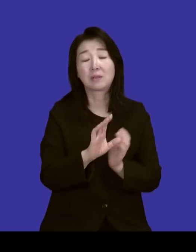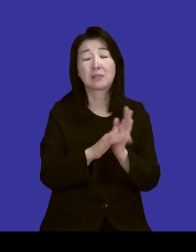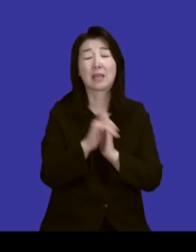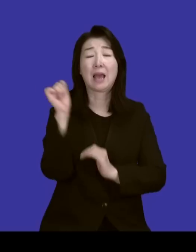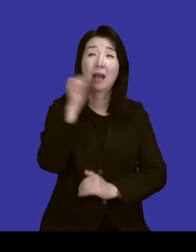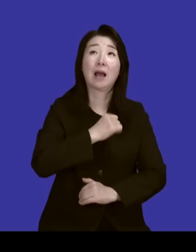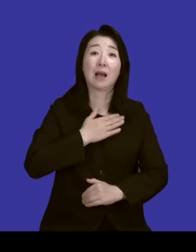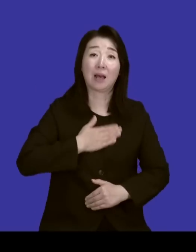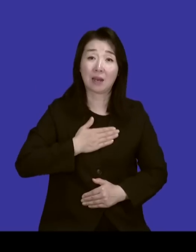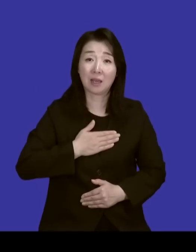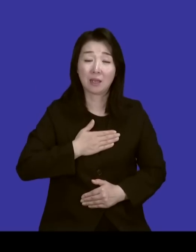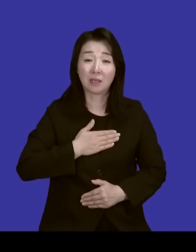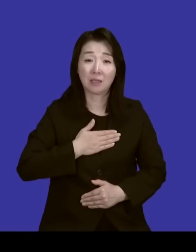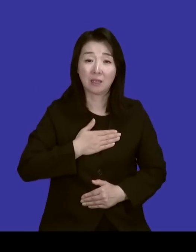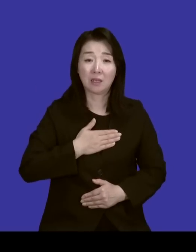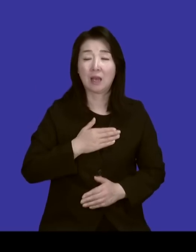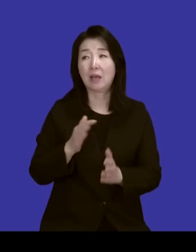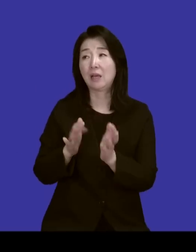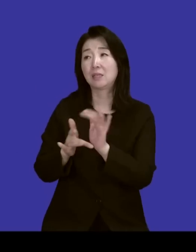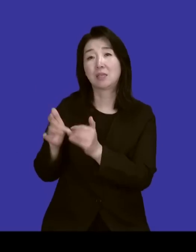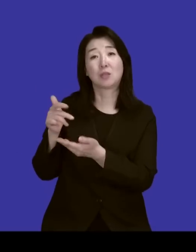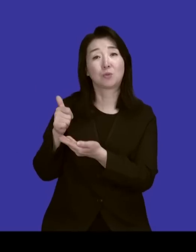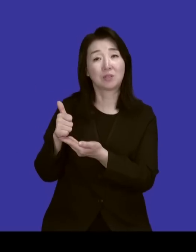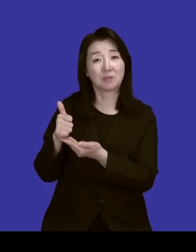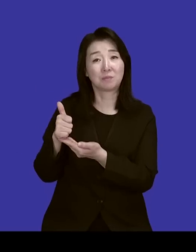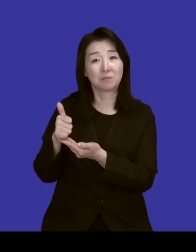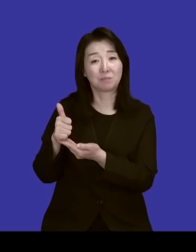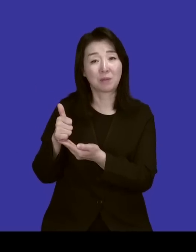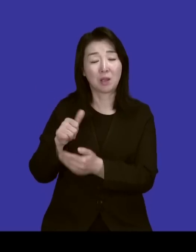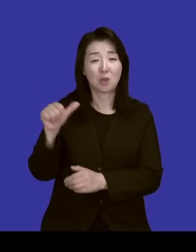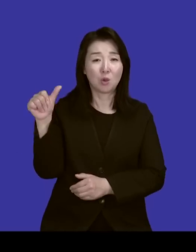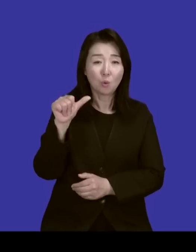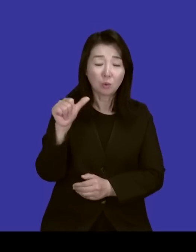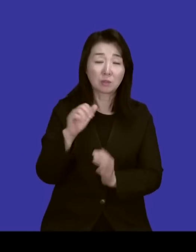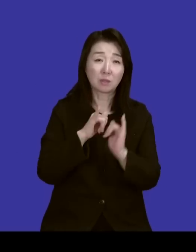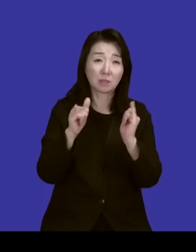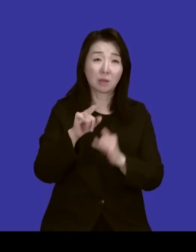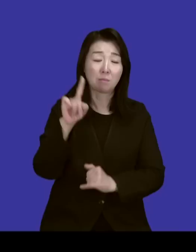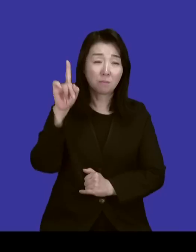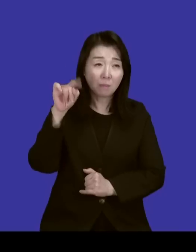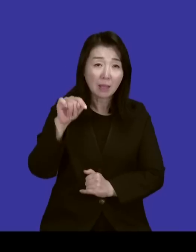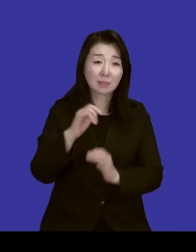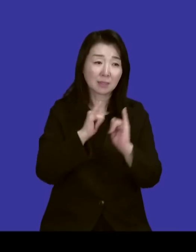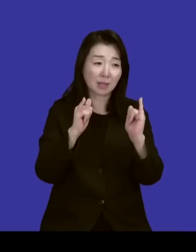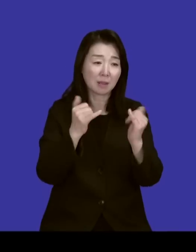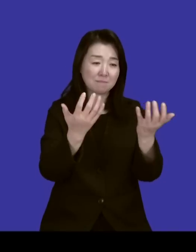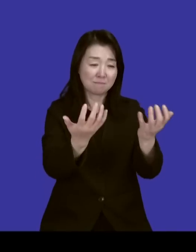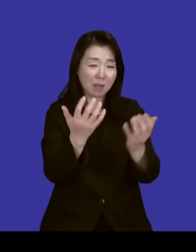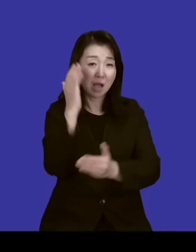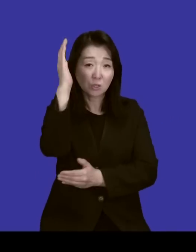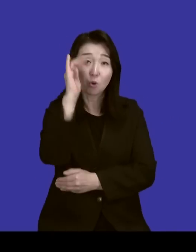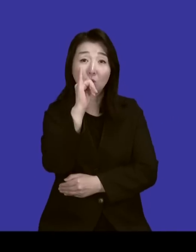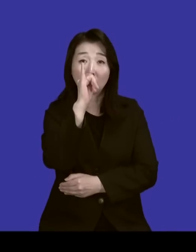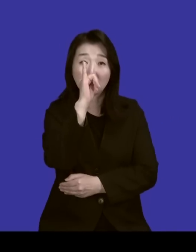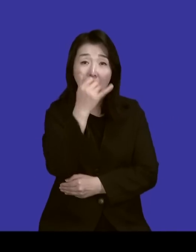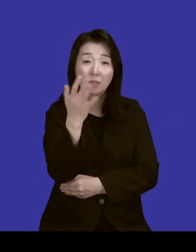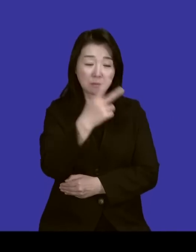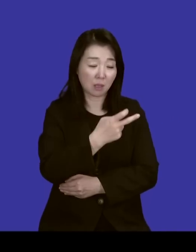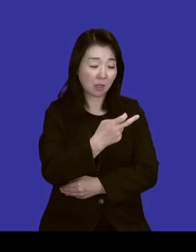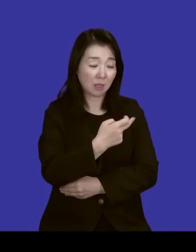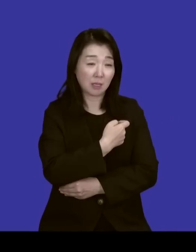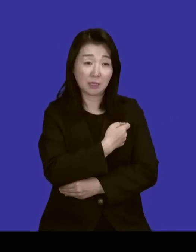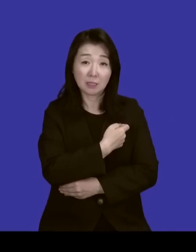것이 그래서 예수님이 뭐 5,000명, 10,000명을 향해서도 설교하셨지만 12명의 제자를